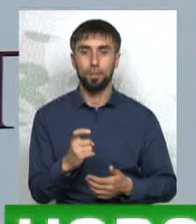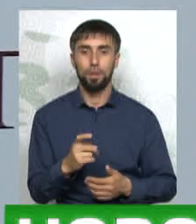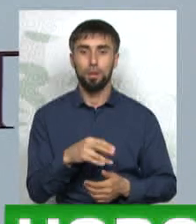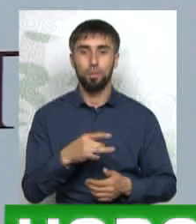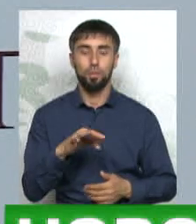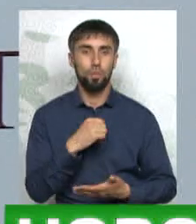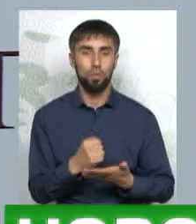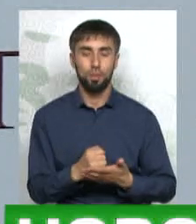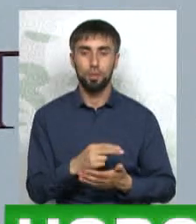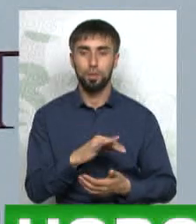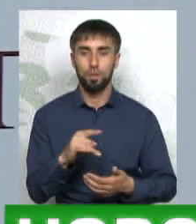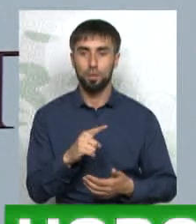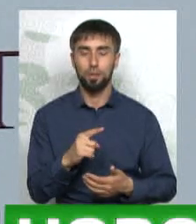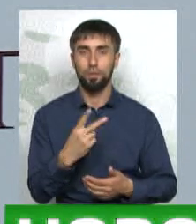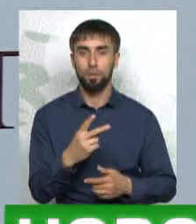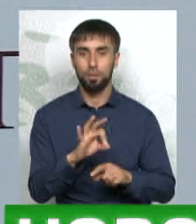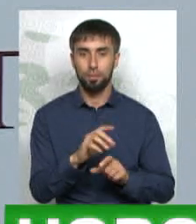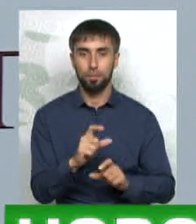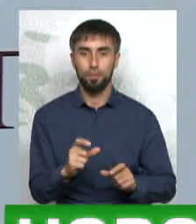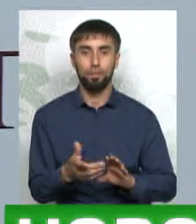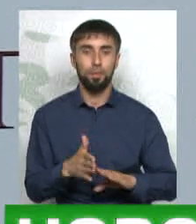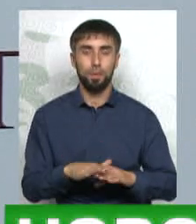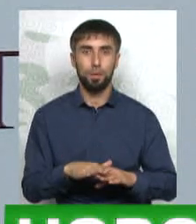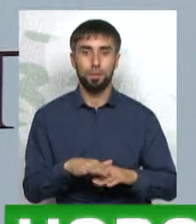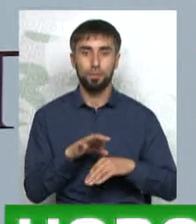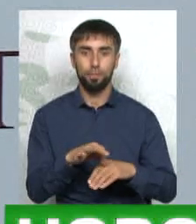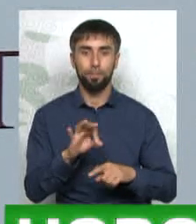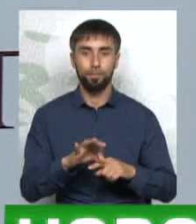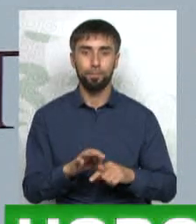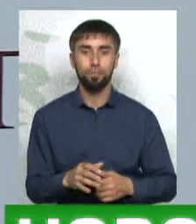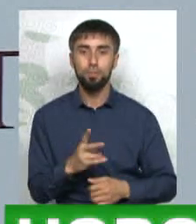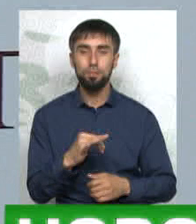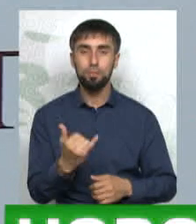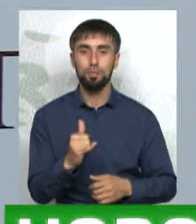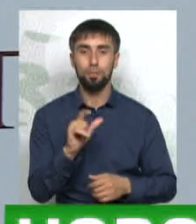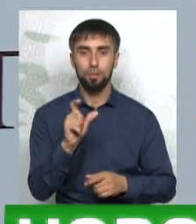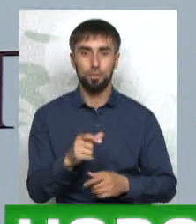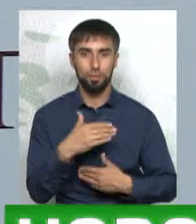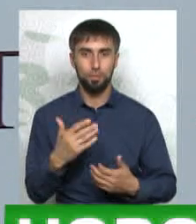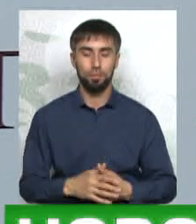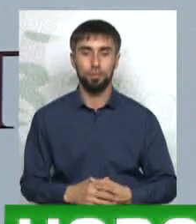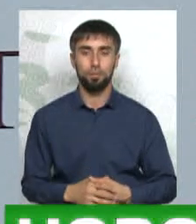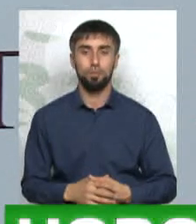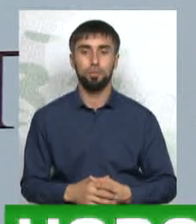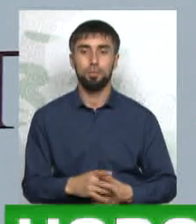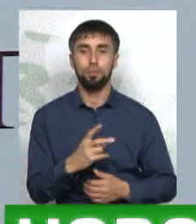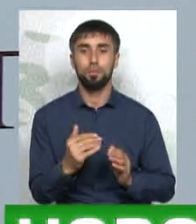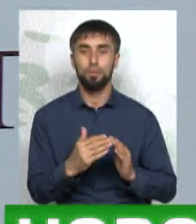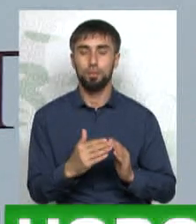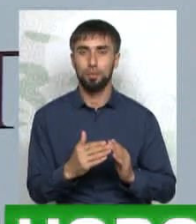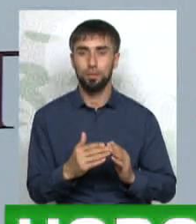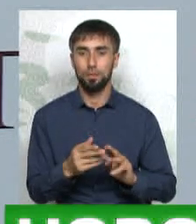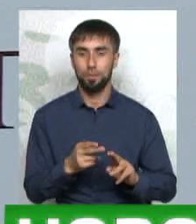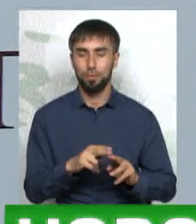лабораторно подтвержденным диагнозом 2 пациента. Тяжелого течения заболевания ни у одного пациента не наблюдается. На дому с